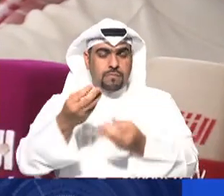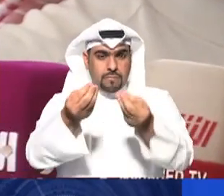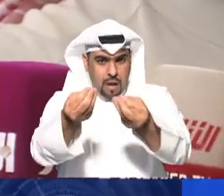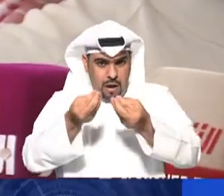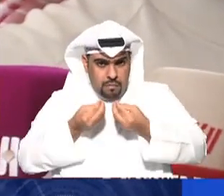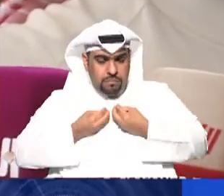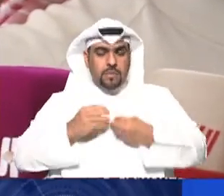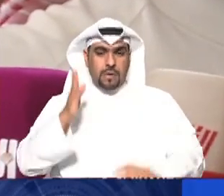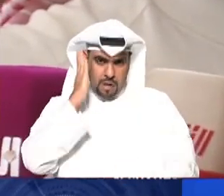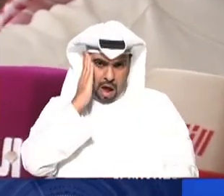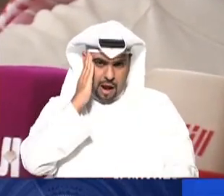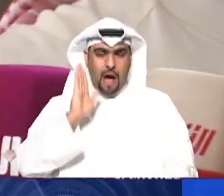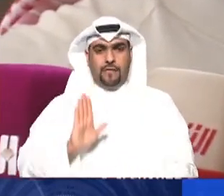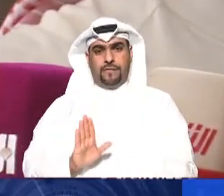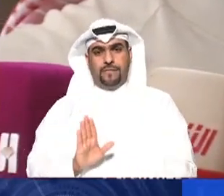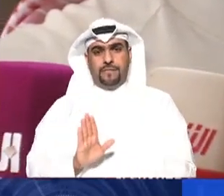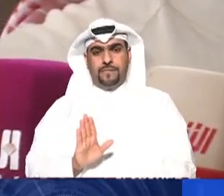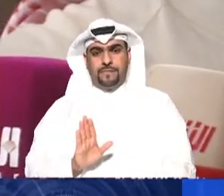مع